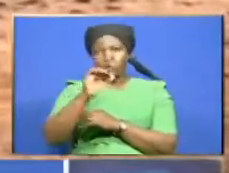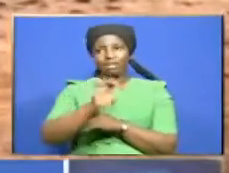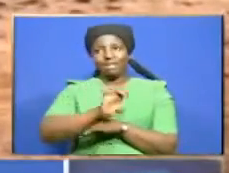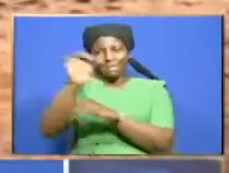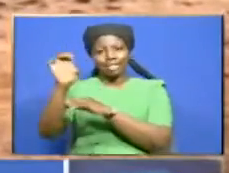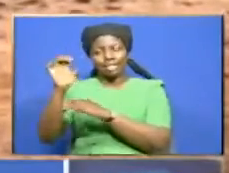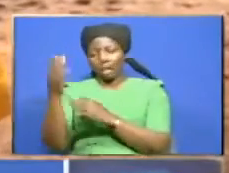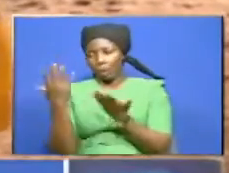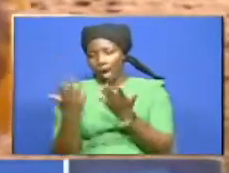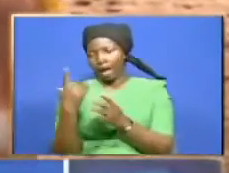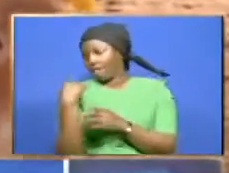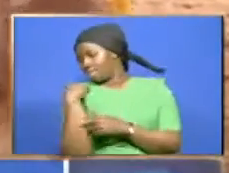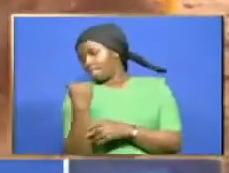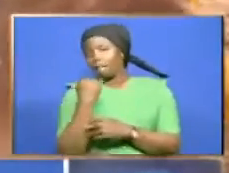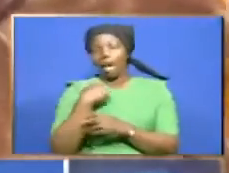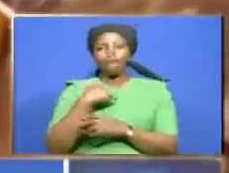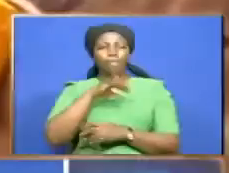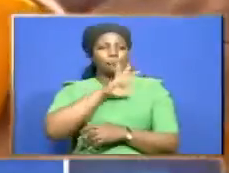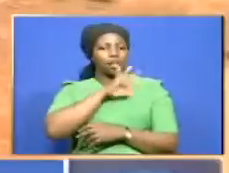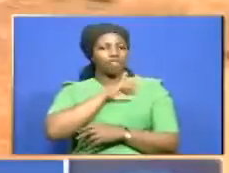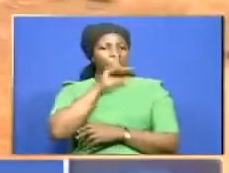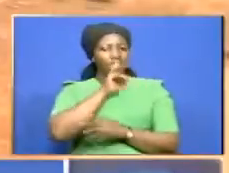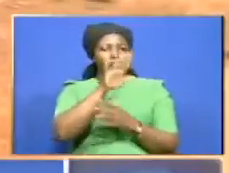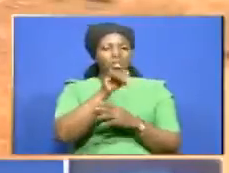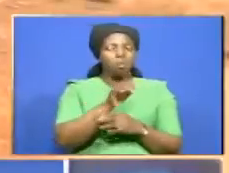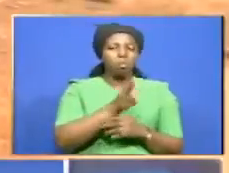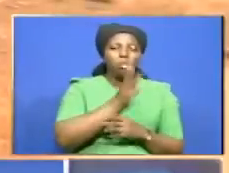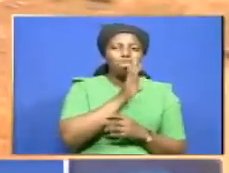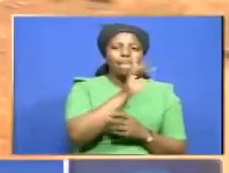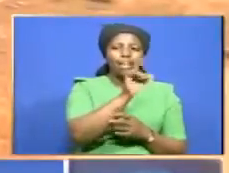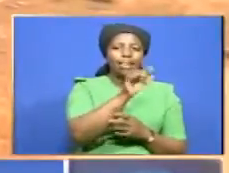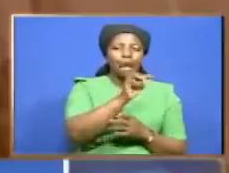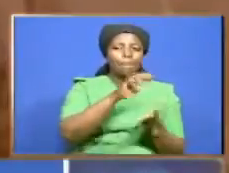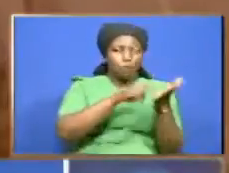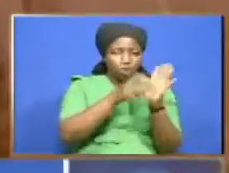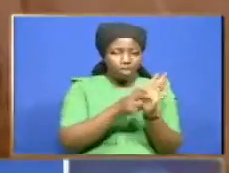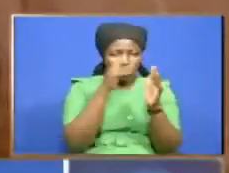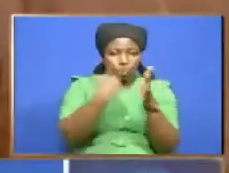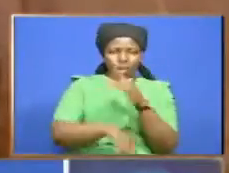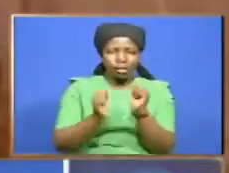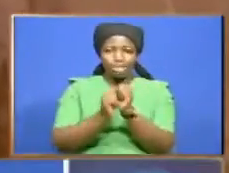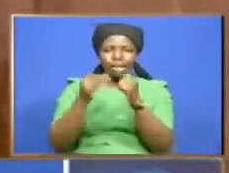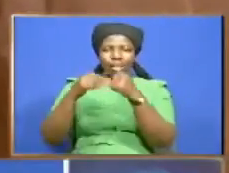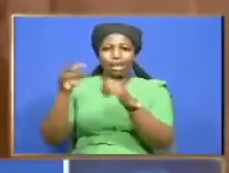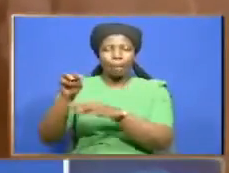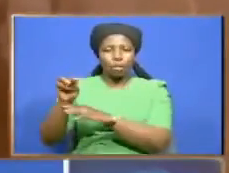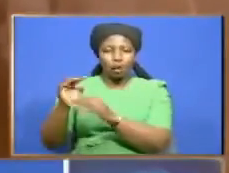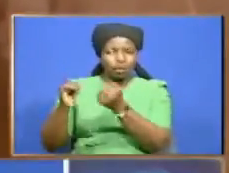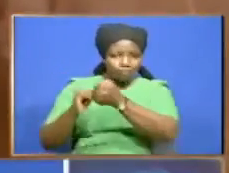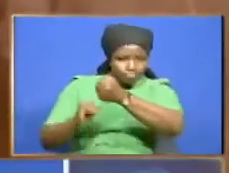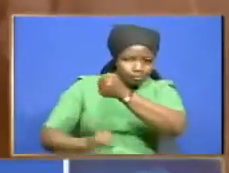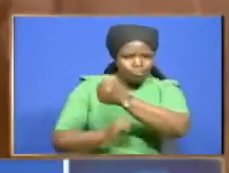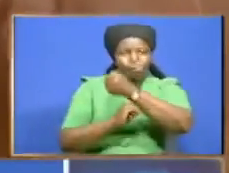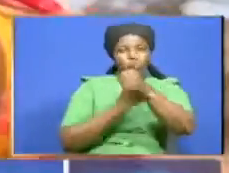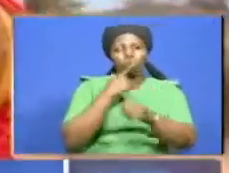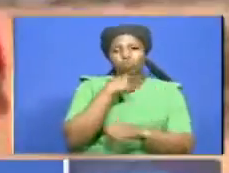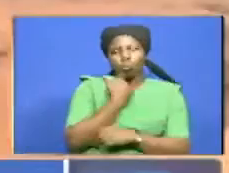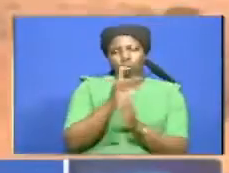karibuni zilinufaika na mradi wa bwawa la maji la shilingi milioni 18 uliofadhiliwa na washirika wa